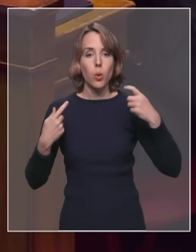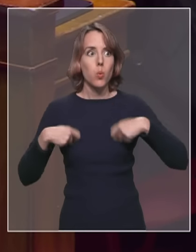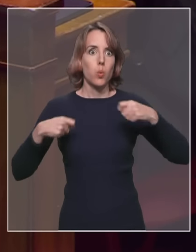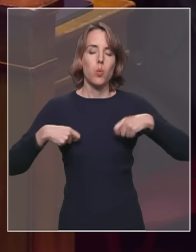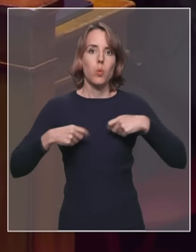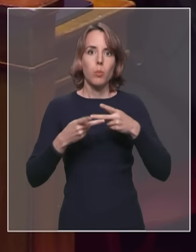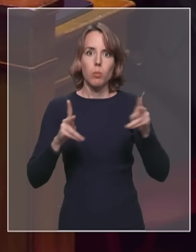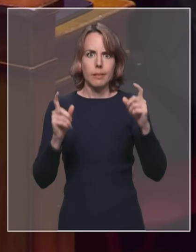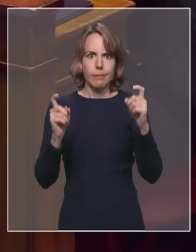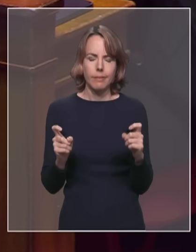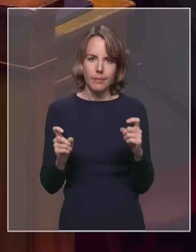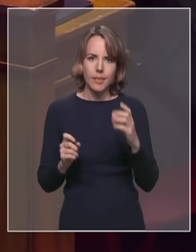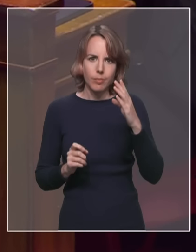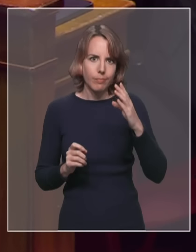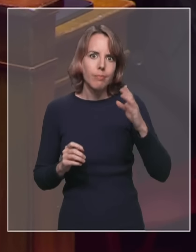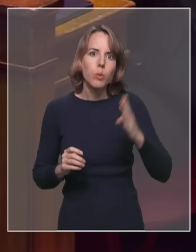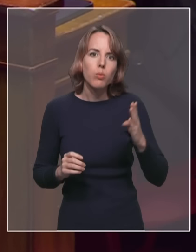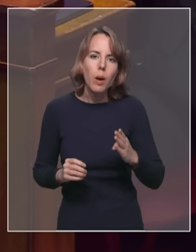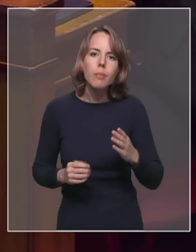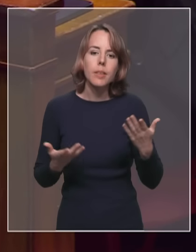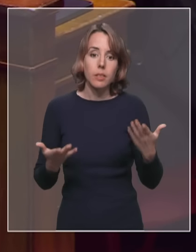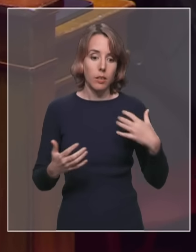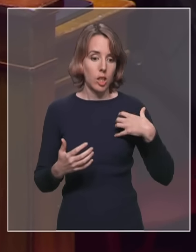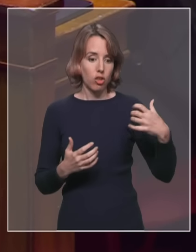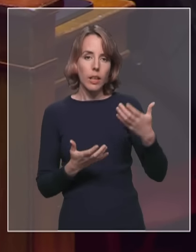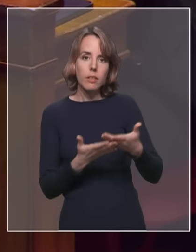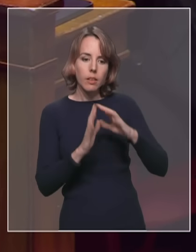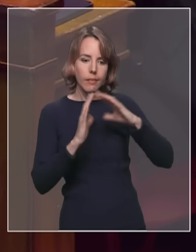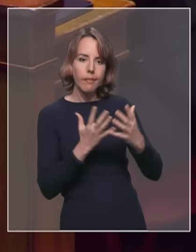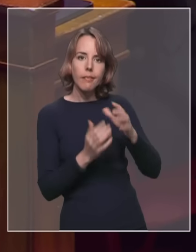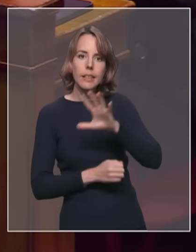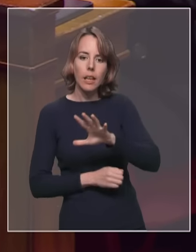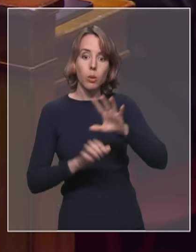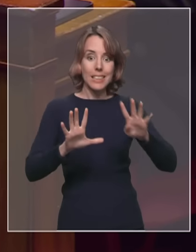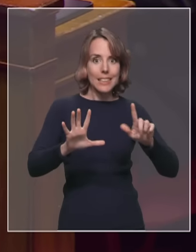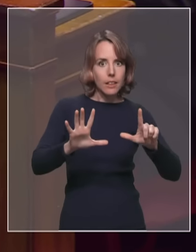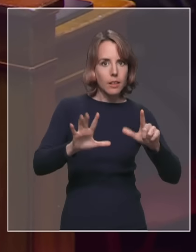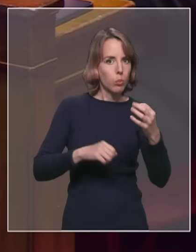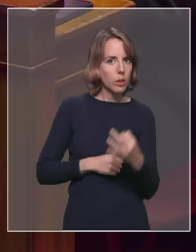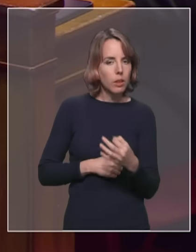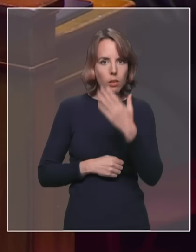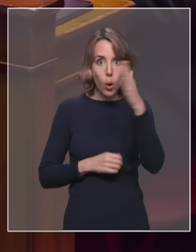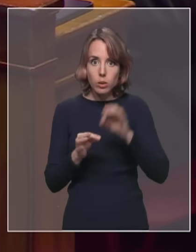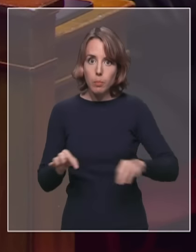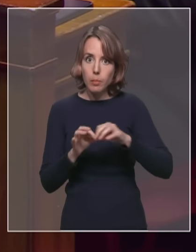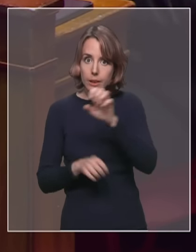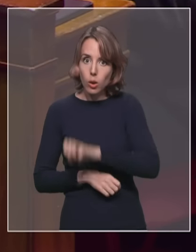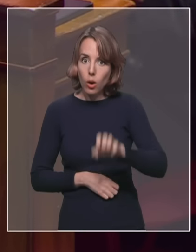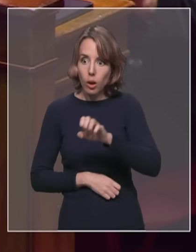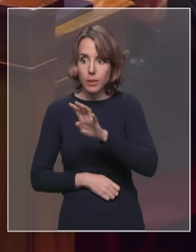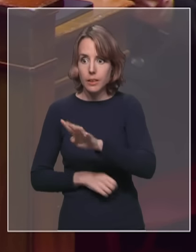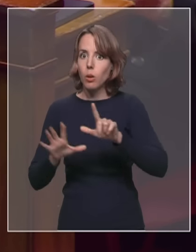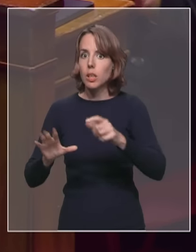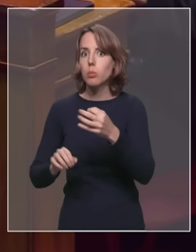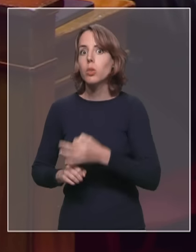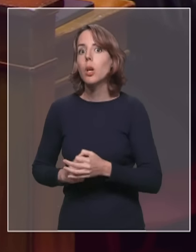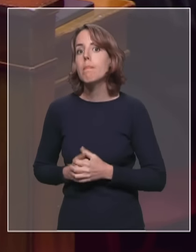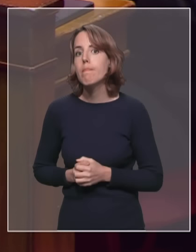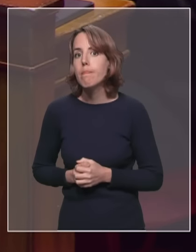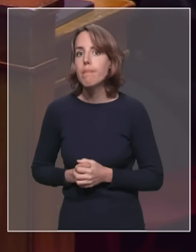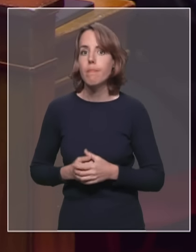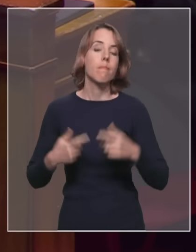dépense publique en France, c'est 57% de la richesse. Ailleurs en Europe, c'est 49%. Donc oui, il y a un coût de la dépense publique et